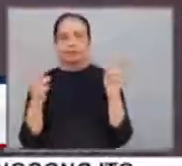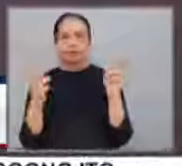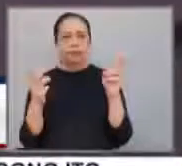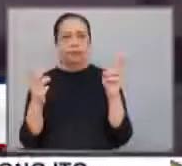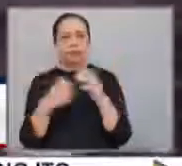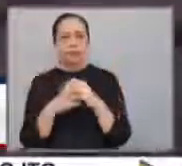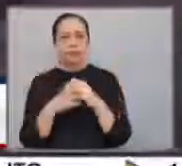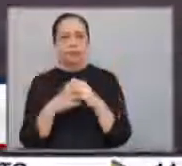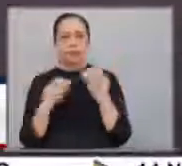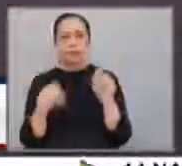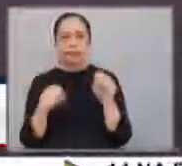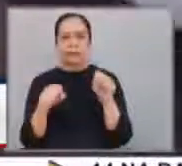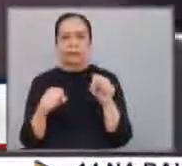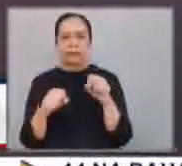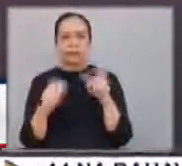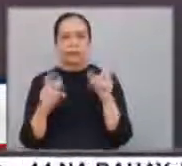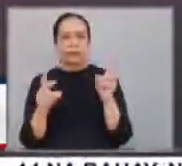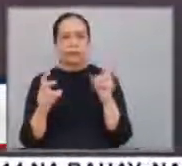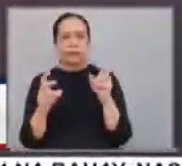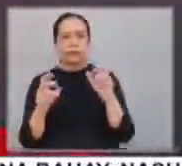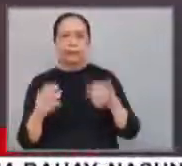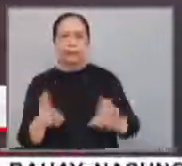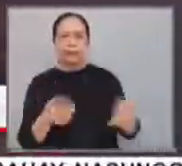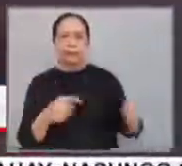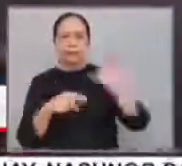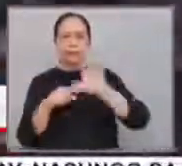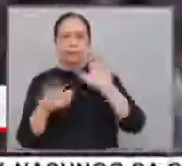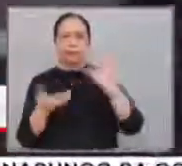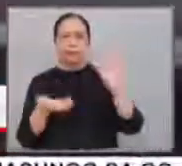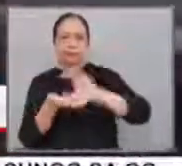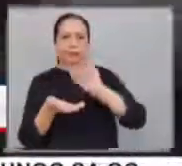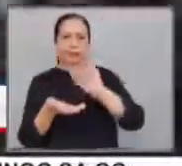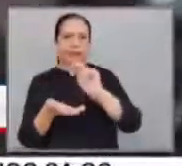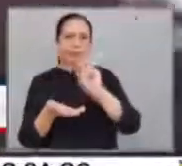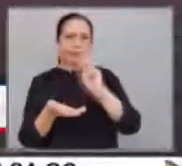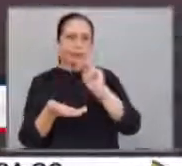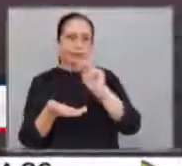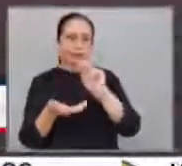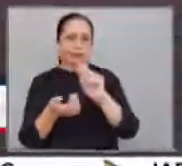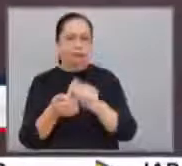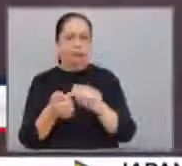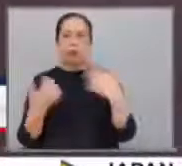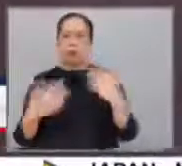ng pwedeng investment. Sobrang saya kasi makikita ng